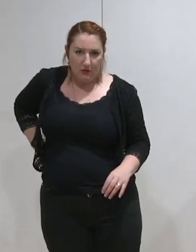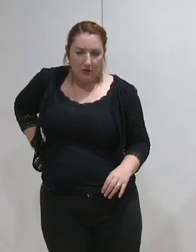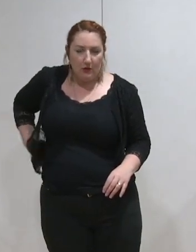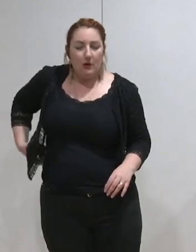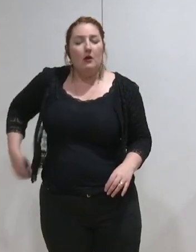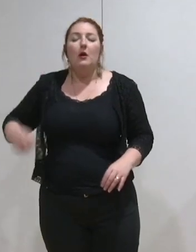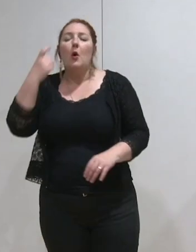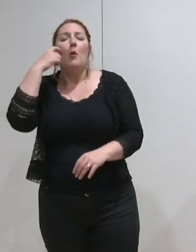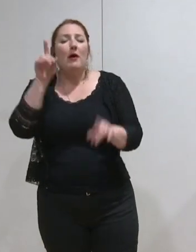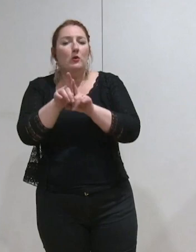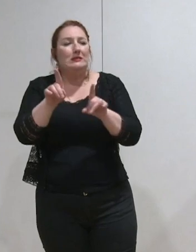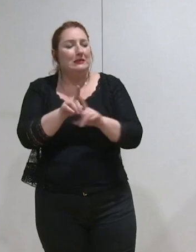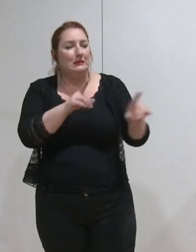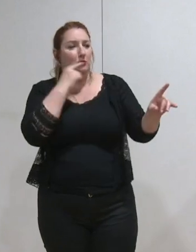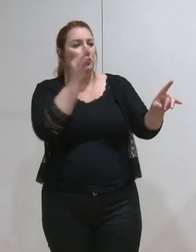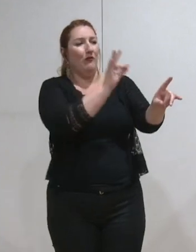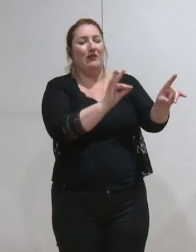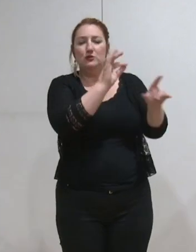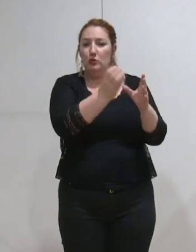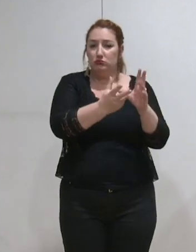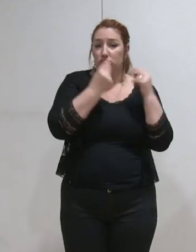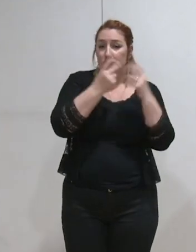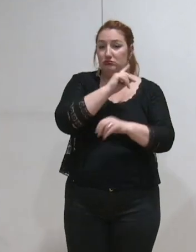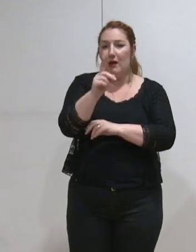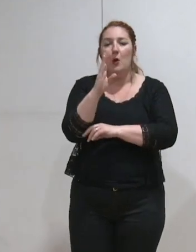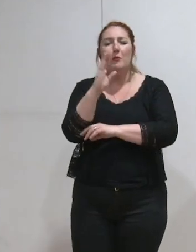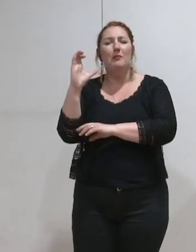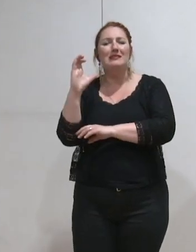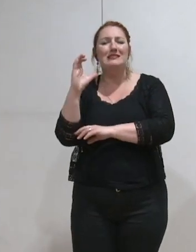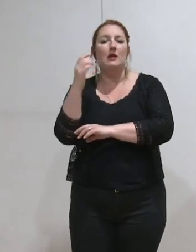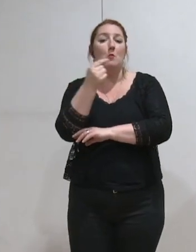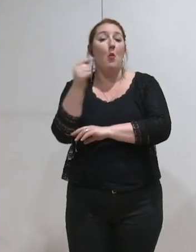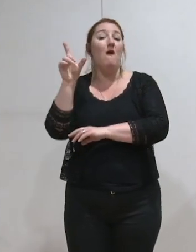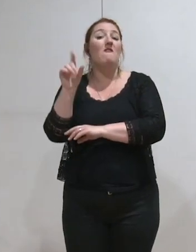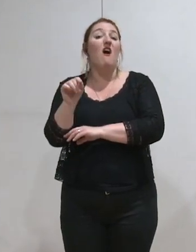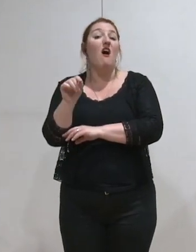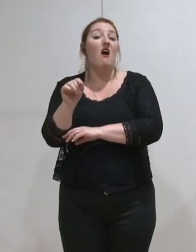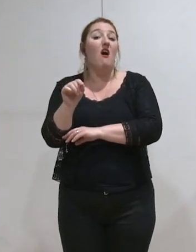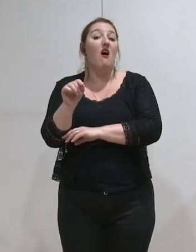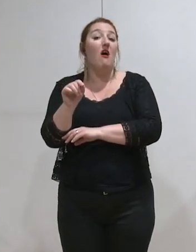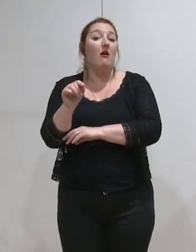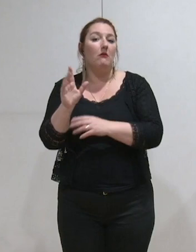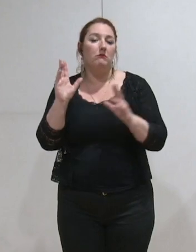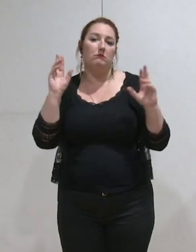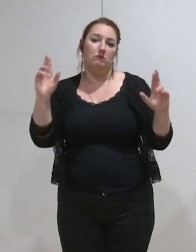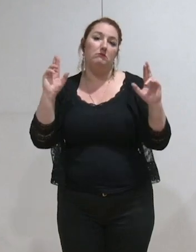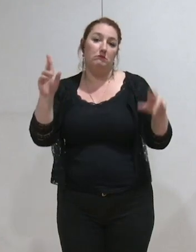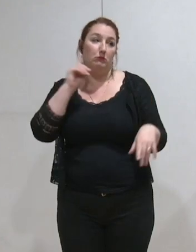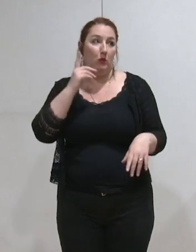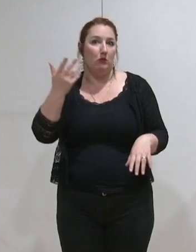réjouissons le BBC 200 que vous aviez évoqué à un moment et je redis ici nos inquiétudes sur des